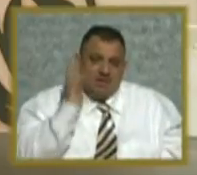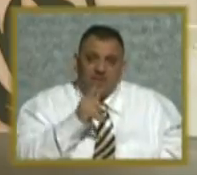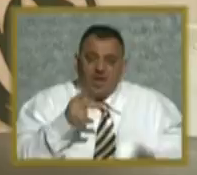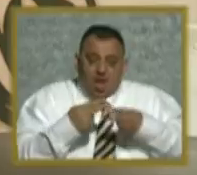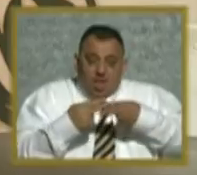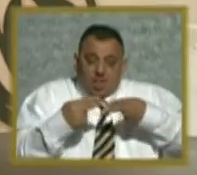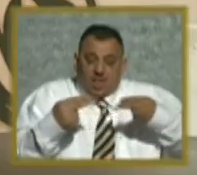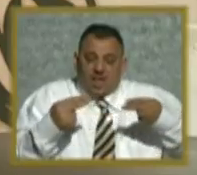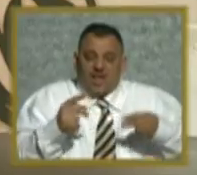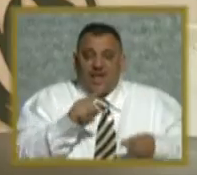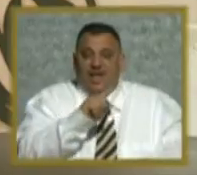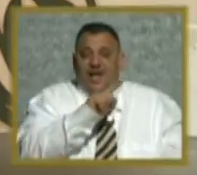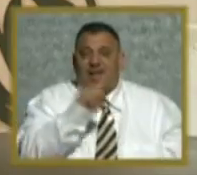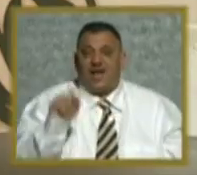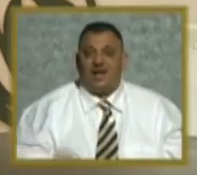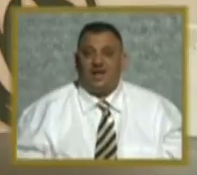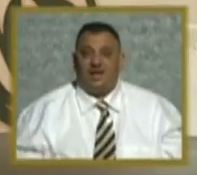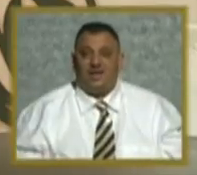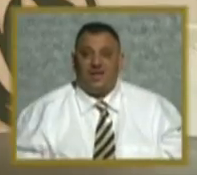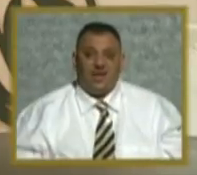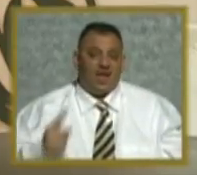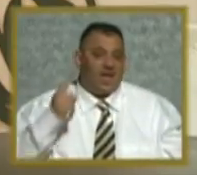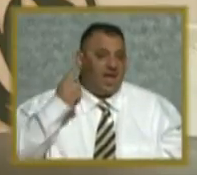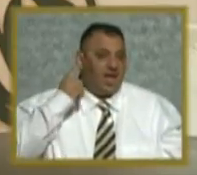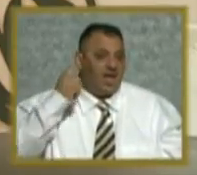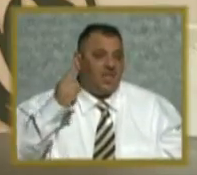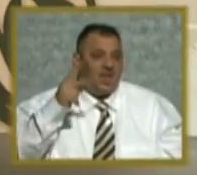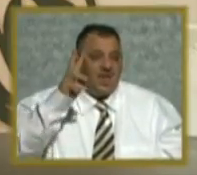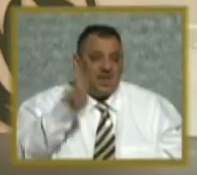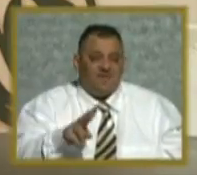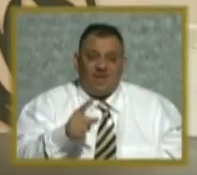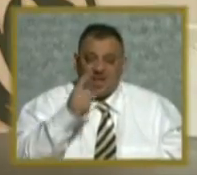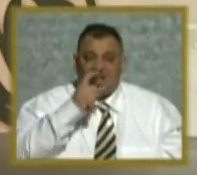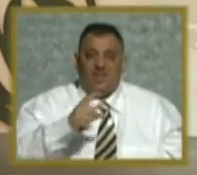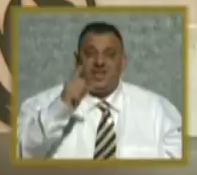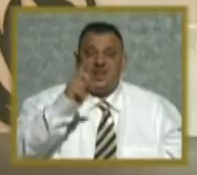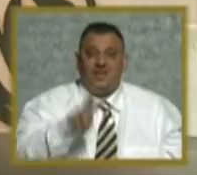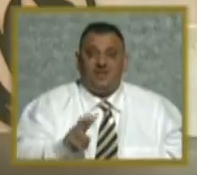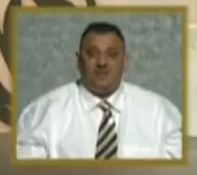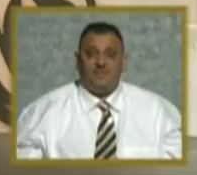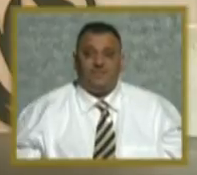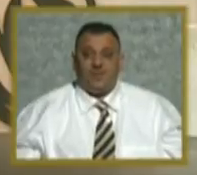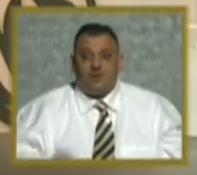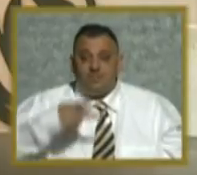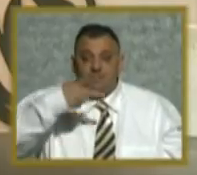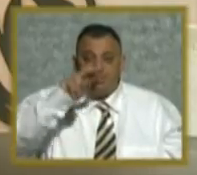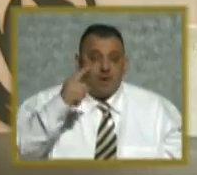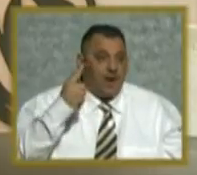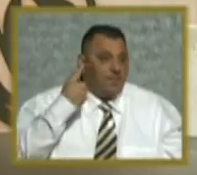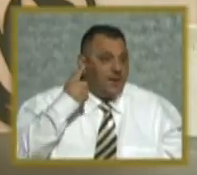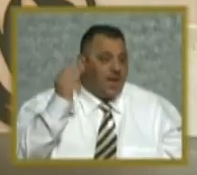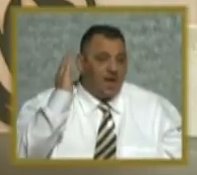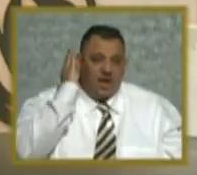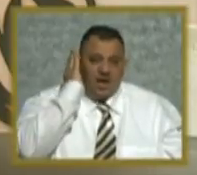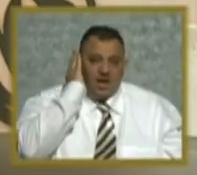فاحشة بحيث أنه يخرج الأذان عن صيغته الشرعية. وهناك أخطاء عند بعض المؤذنين،